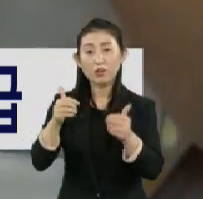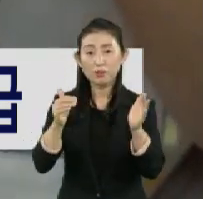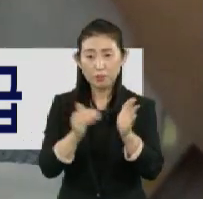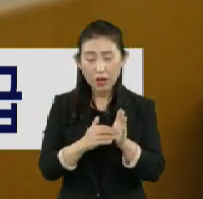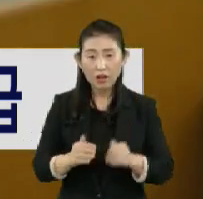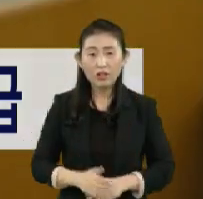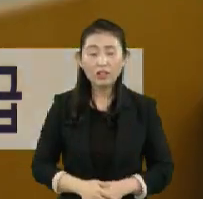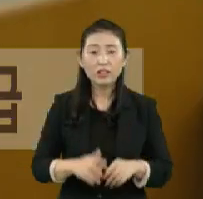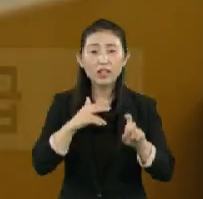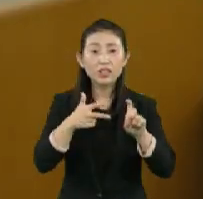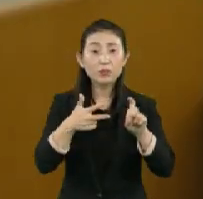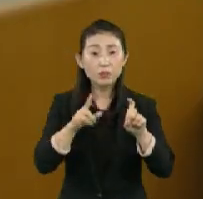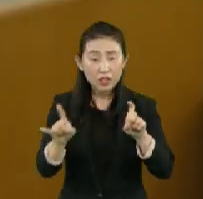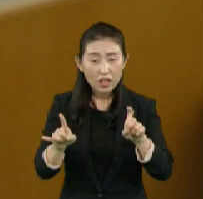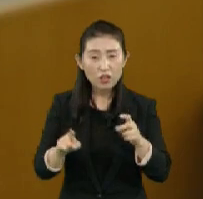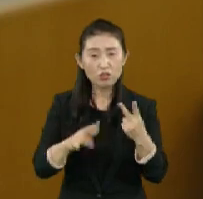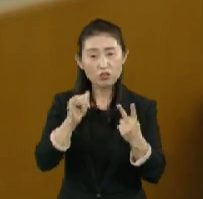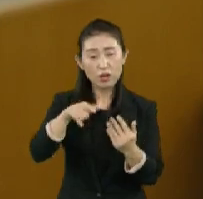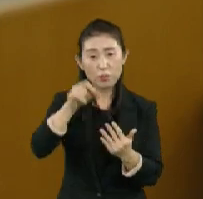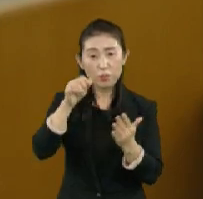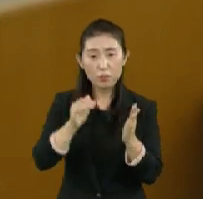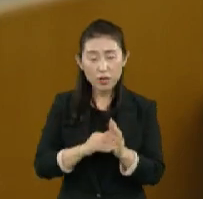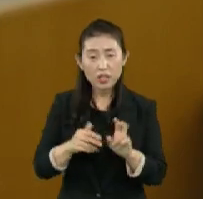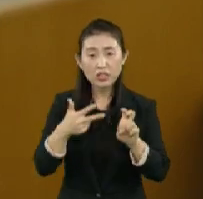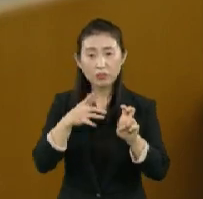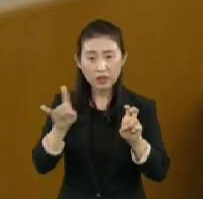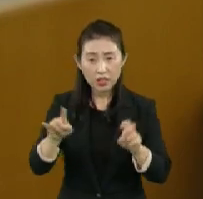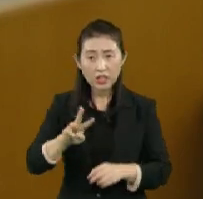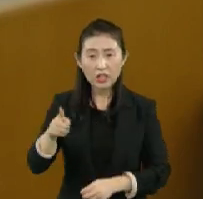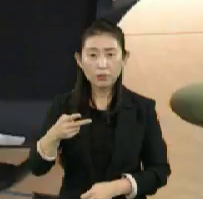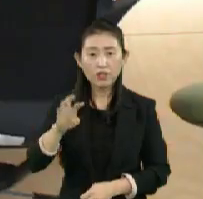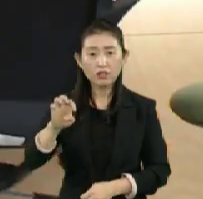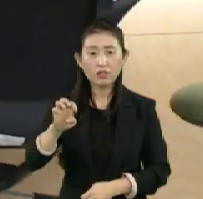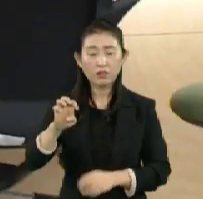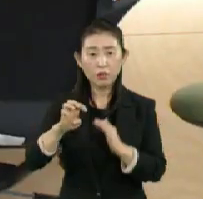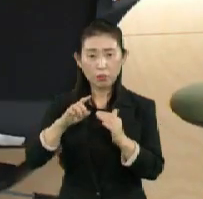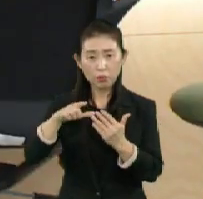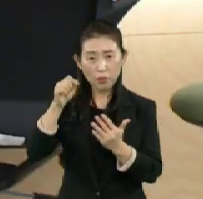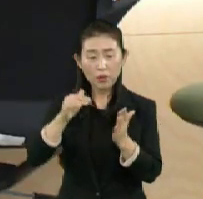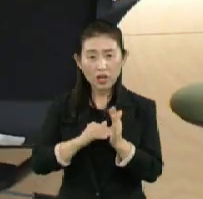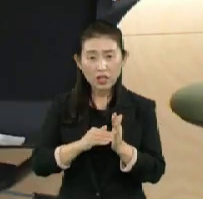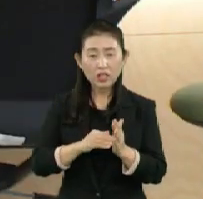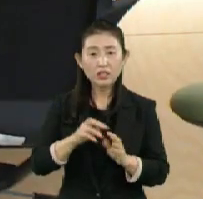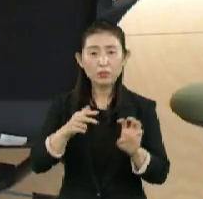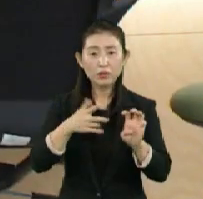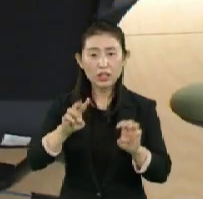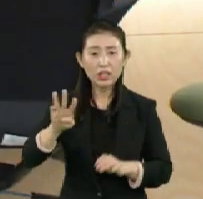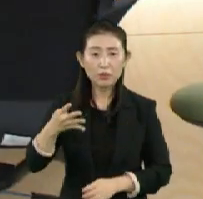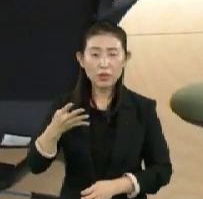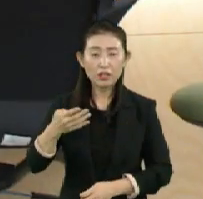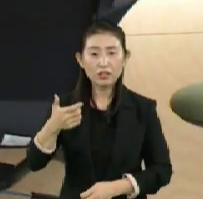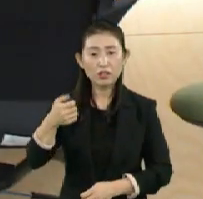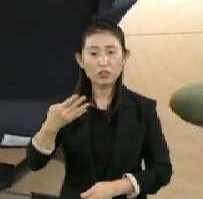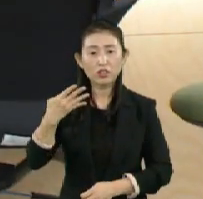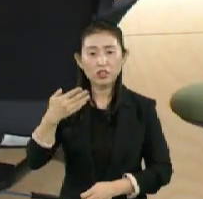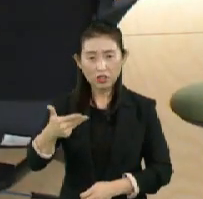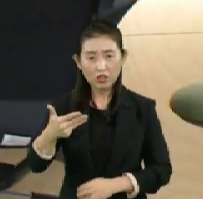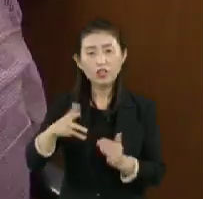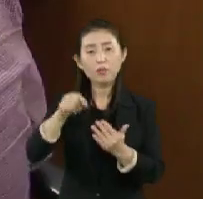보였으며 연령대 별로는 10대 2명 20대 200 30명 30대 200 68 명이었습니다